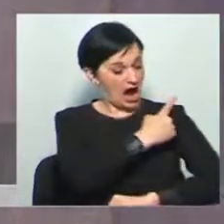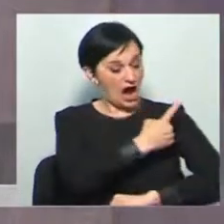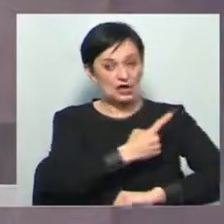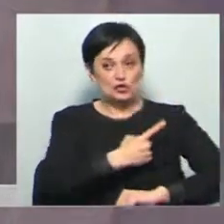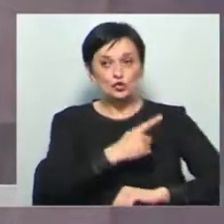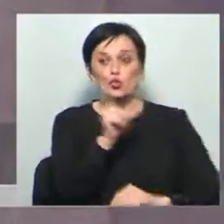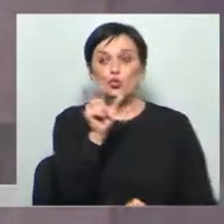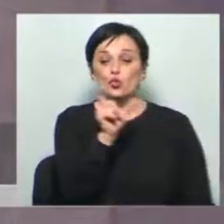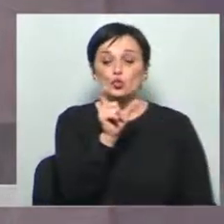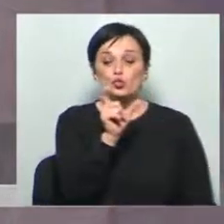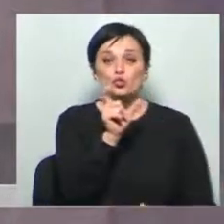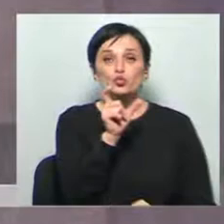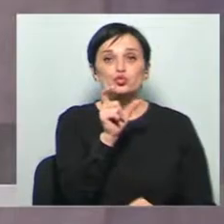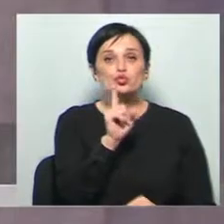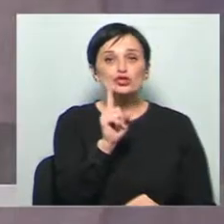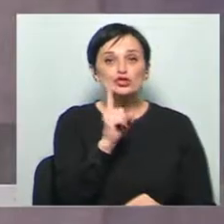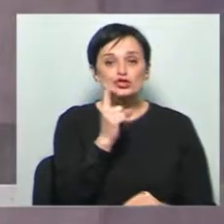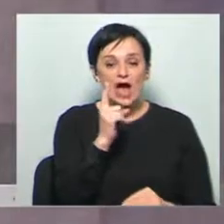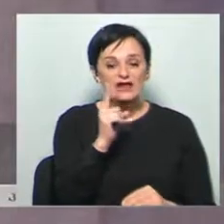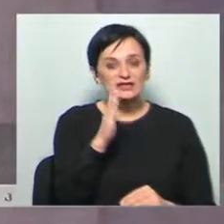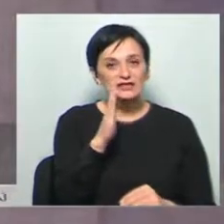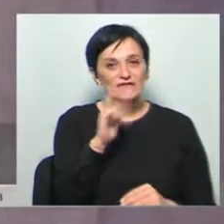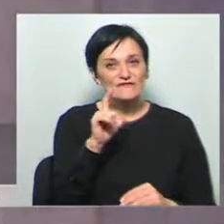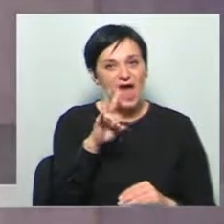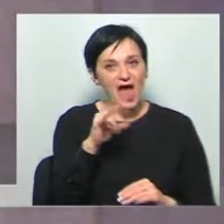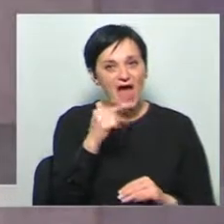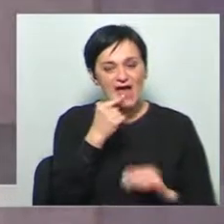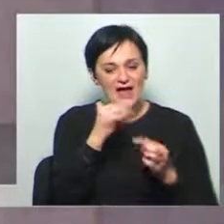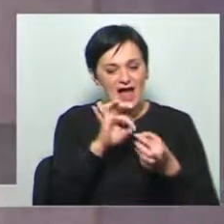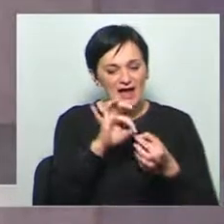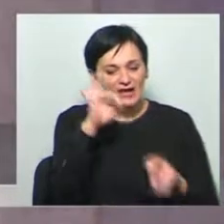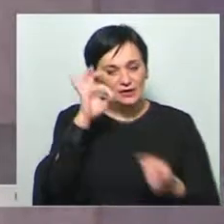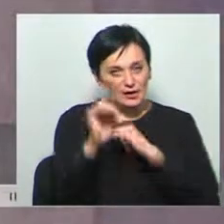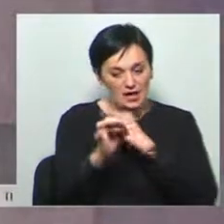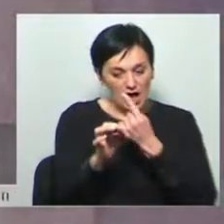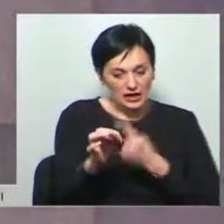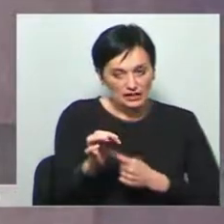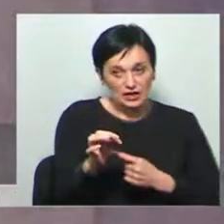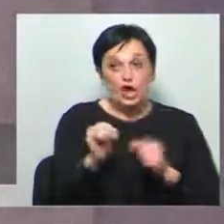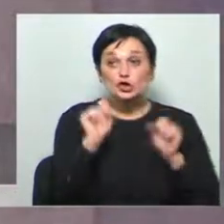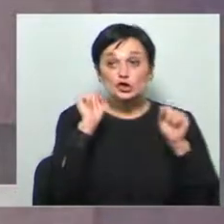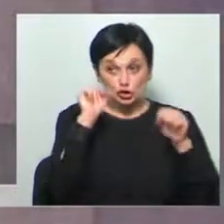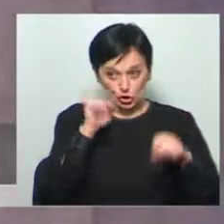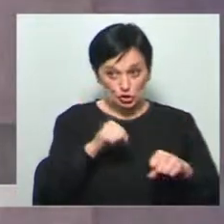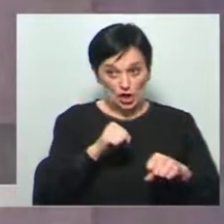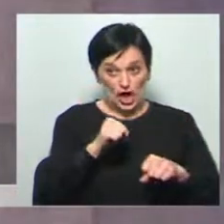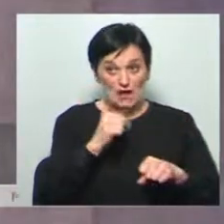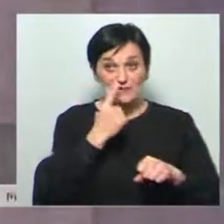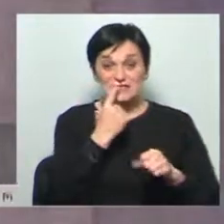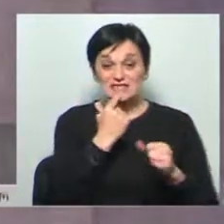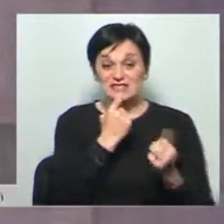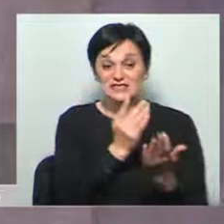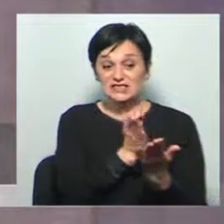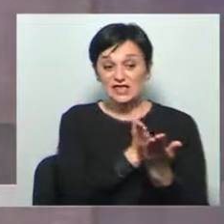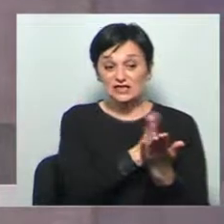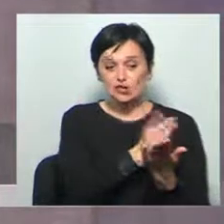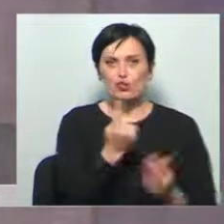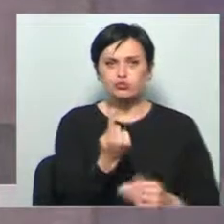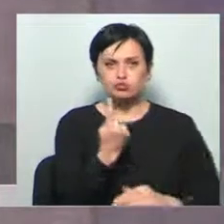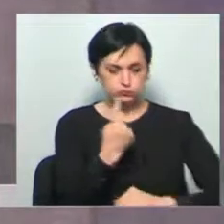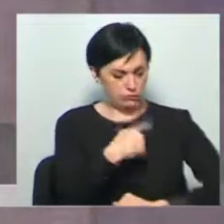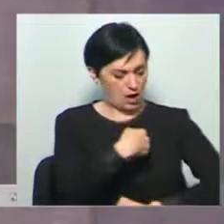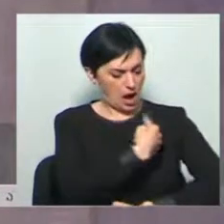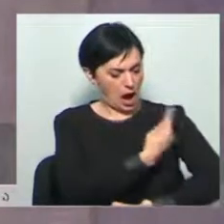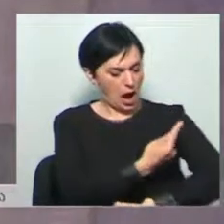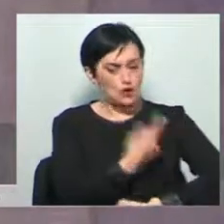და ლურჯად ვენები. და თქვენ საუბრობდით, რომ შეიძლება იყოს თრომბი აი ამ წითელ ნაწილში, ანუ არტერიებში